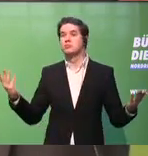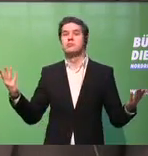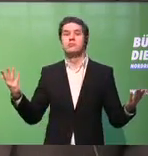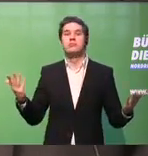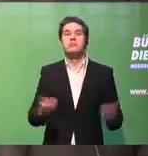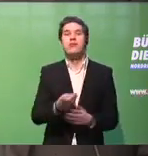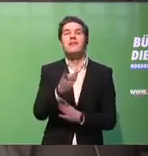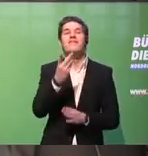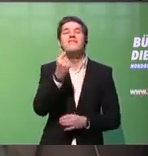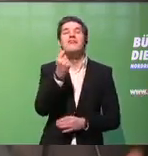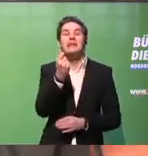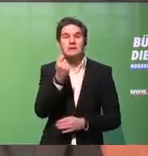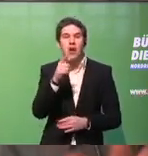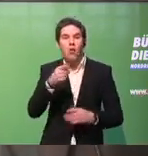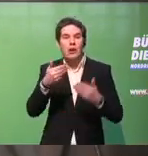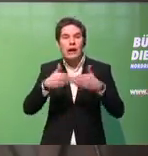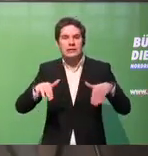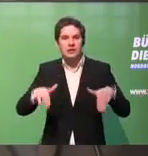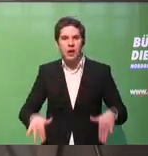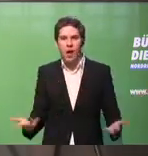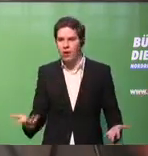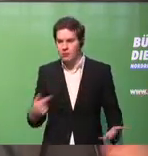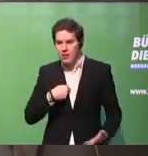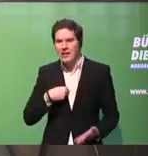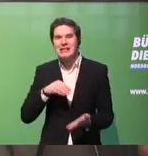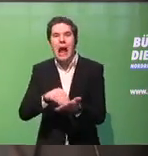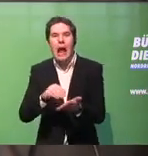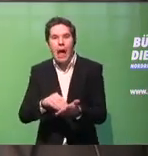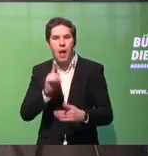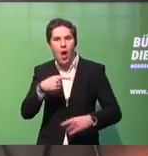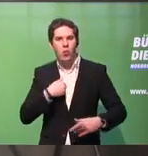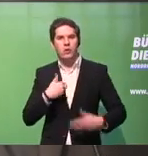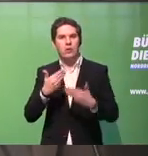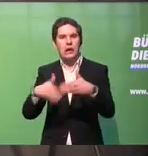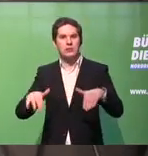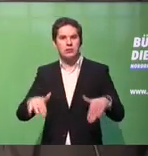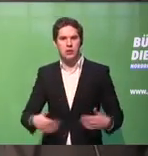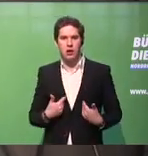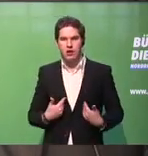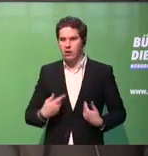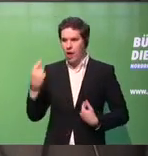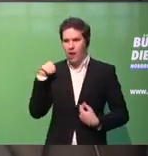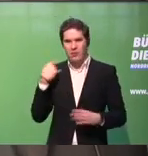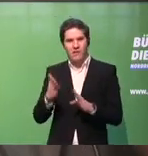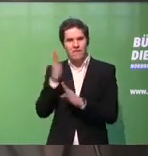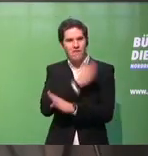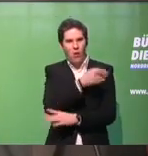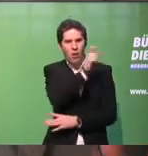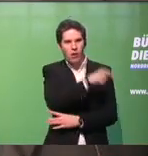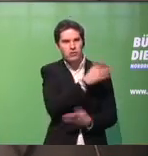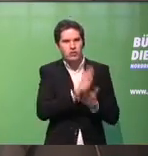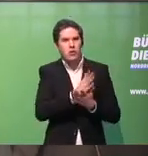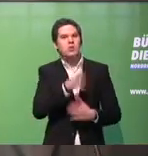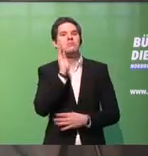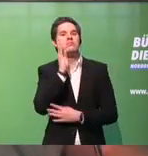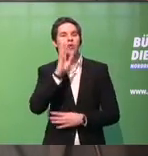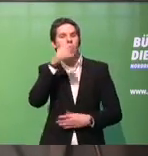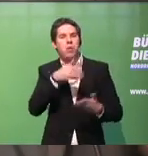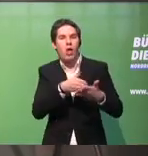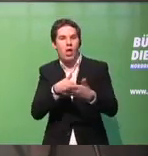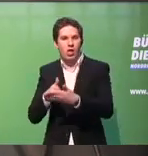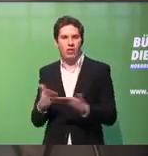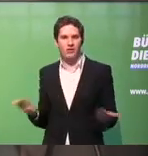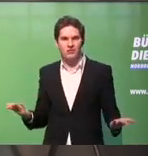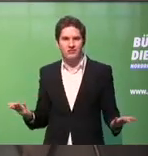die finanziellen Grenzen, die Teilhabegrenzen. Über Teilhabe haben ja gerade meine Vorrednerin auch viel gesprochen, aber zum Beispiel auch